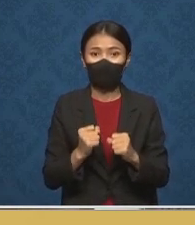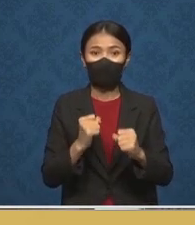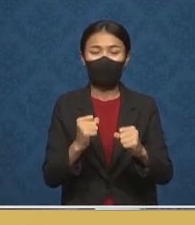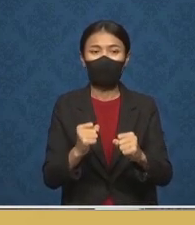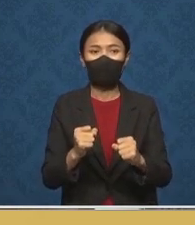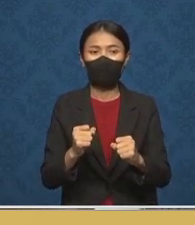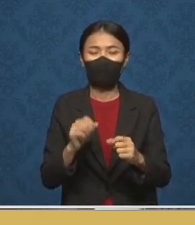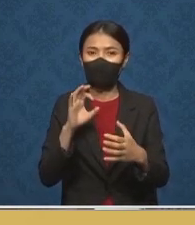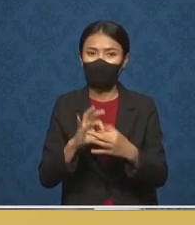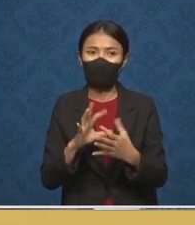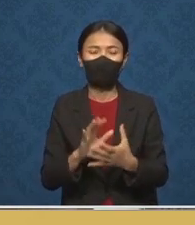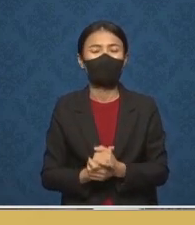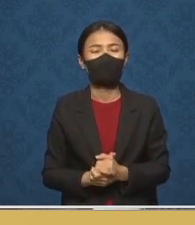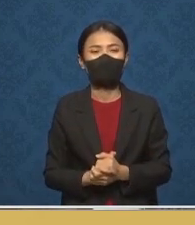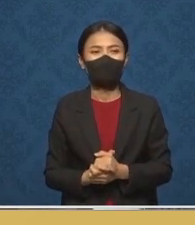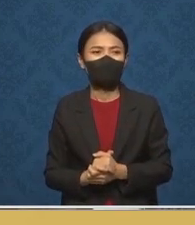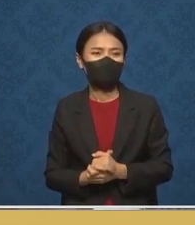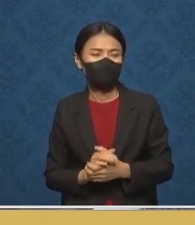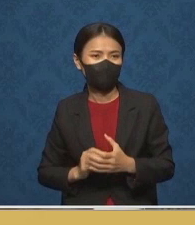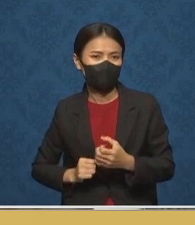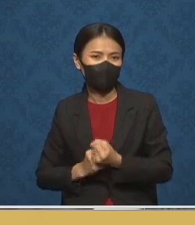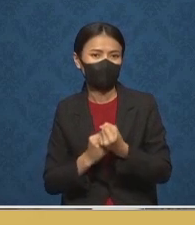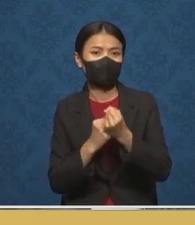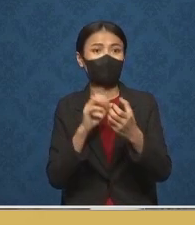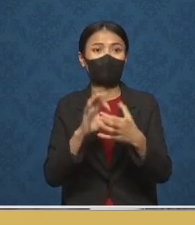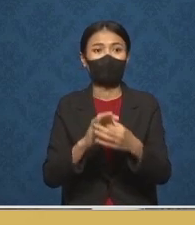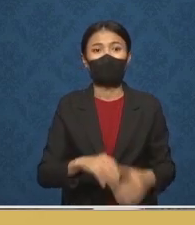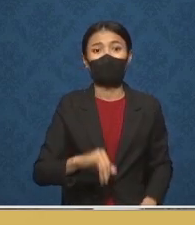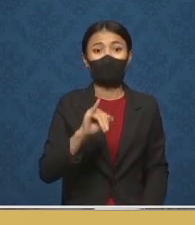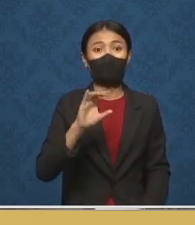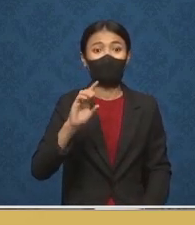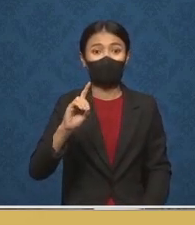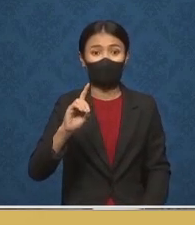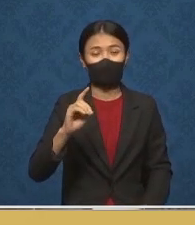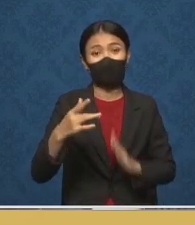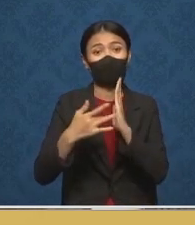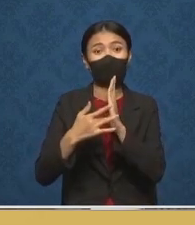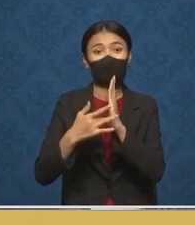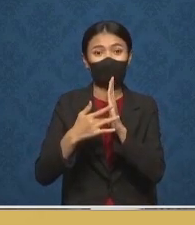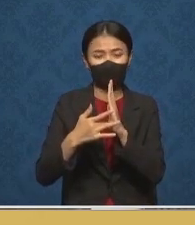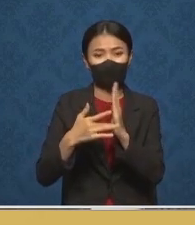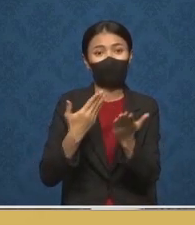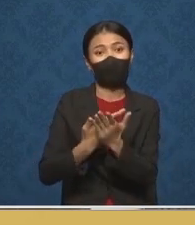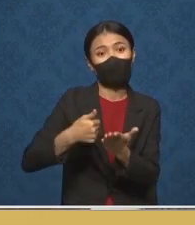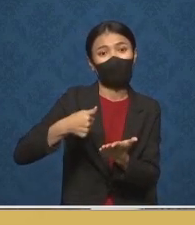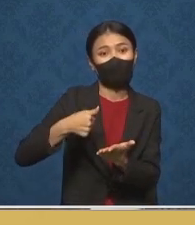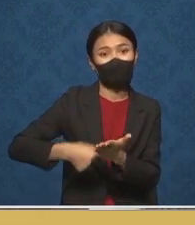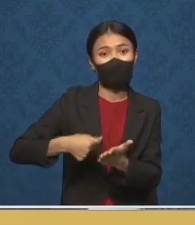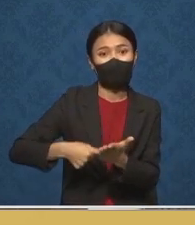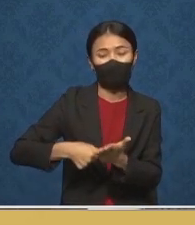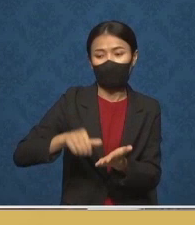องดิจิตอลไอดีแล้วก็จะมาเก็บค่าธรรมเนียม200บาทท่